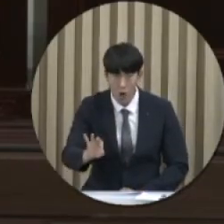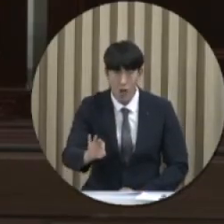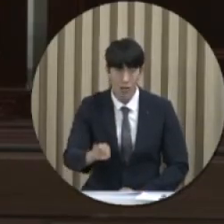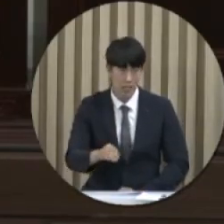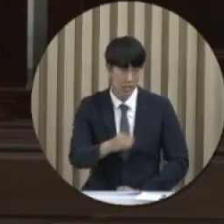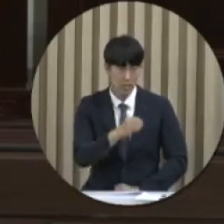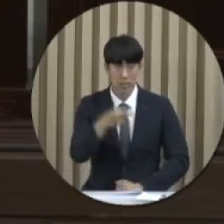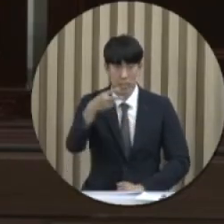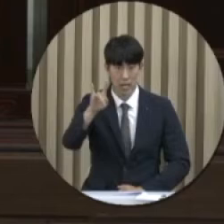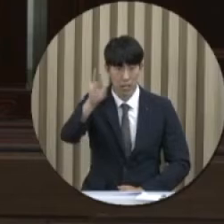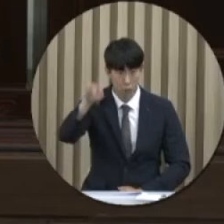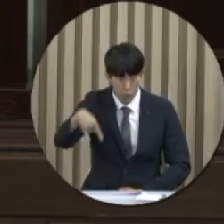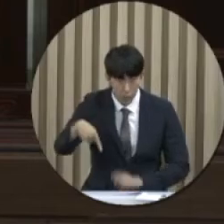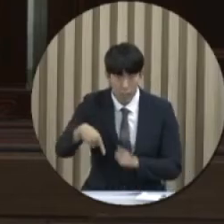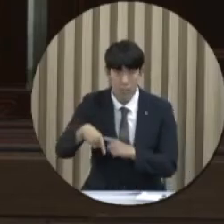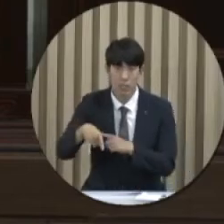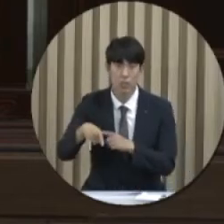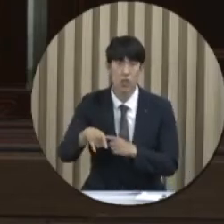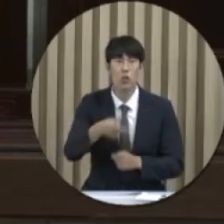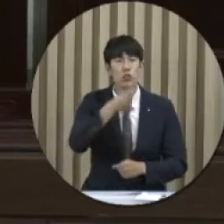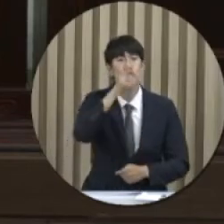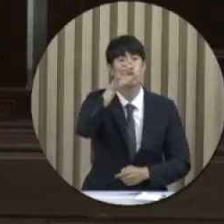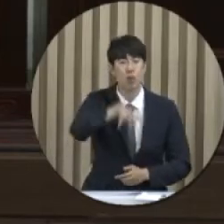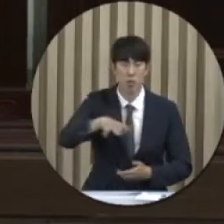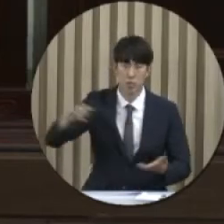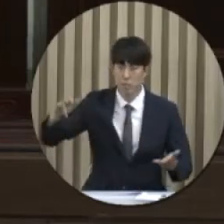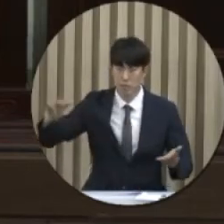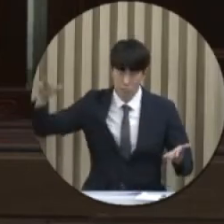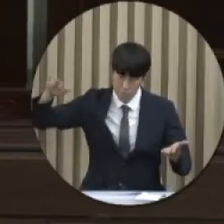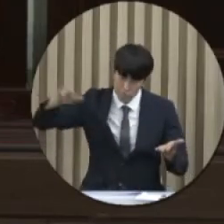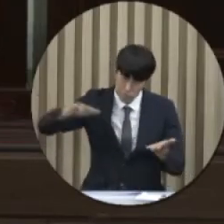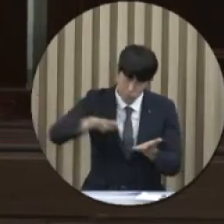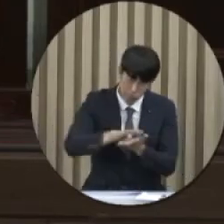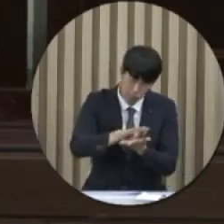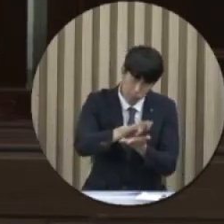몰고 수원 비행장으로 귀순할 때의 기억입니다.